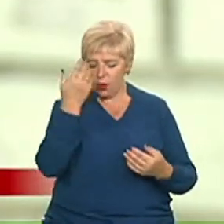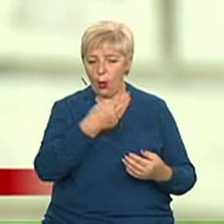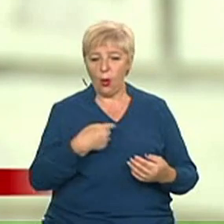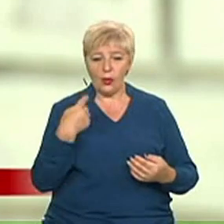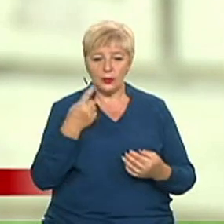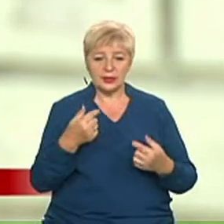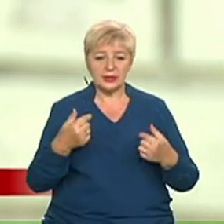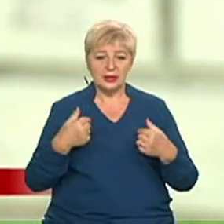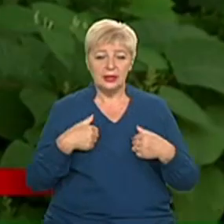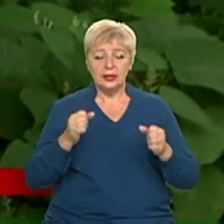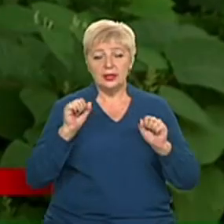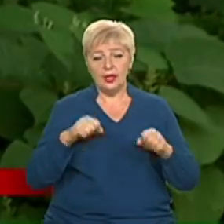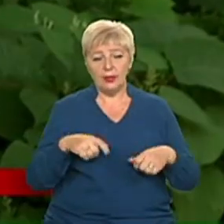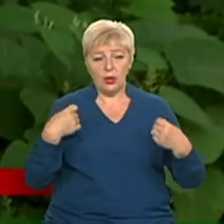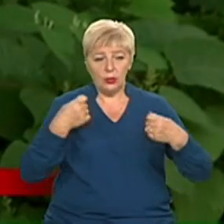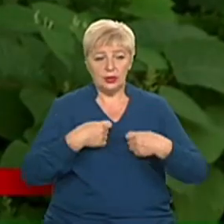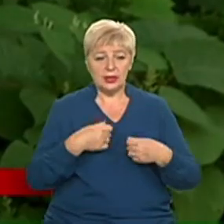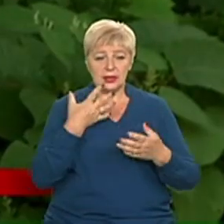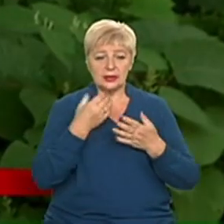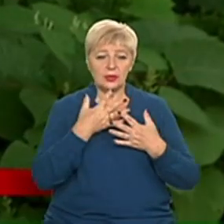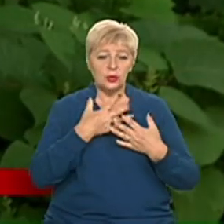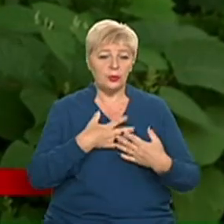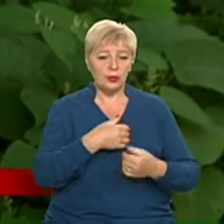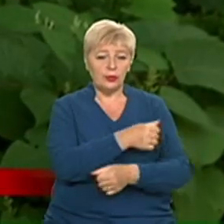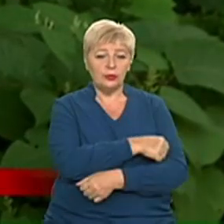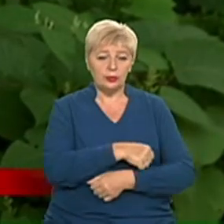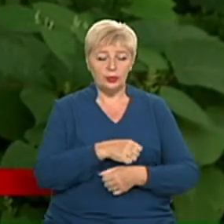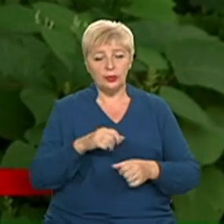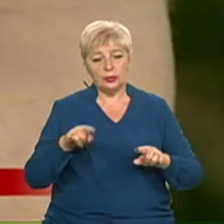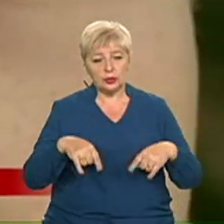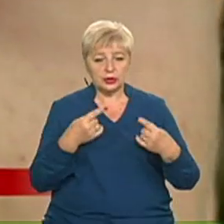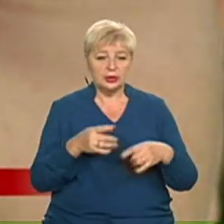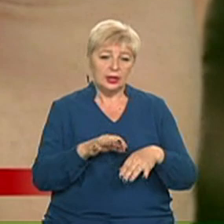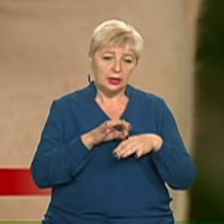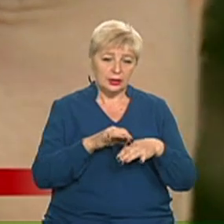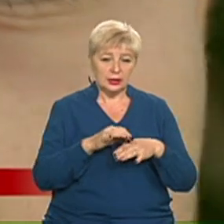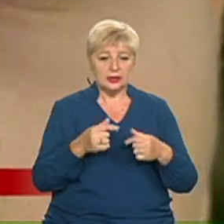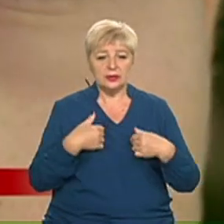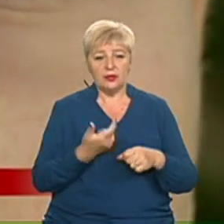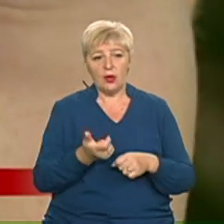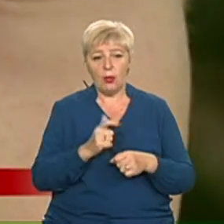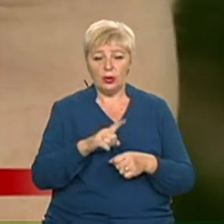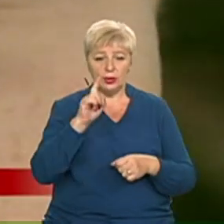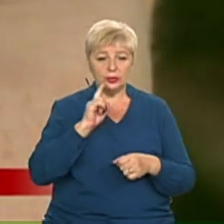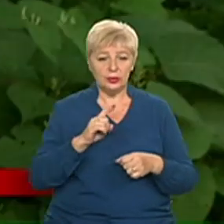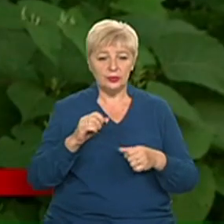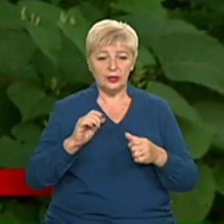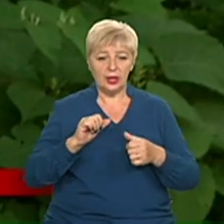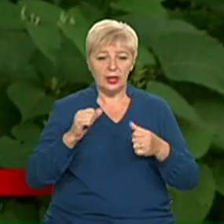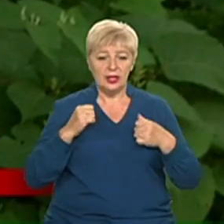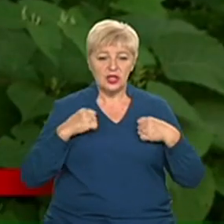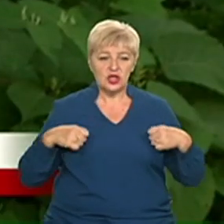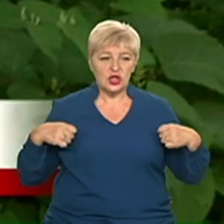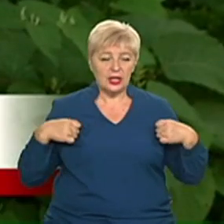Богдан. Я можу одягти свою улюблену футболку, або штани, і носити її. В ній більш удобно. Жилетки чуть-чуть, да, і